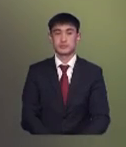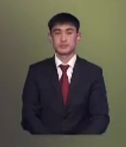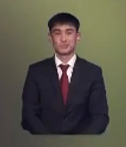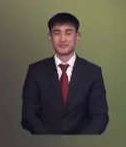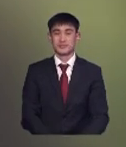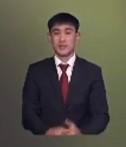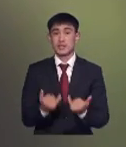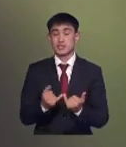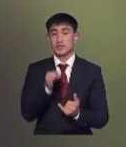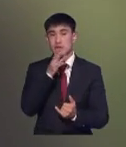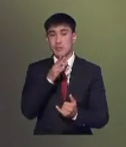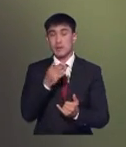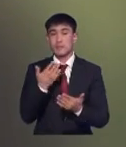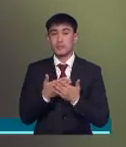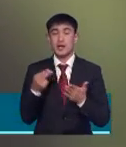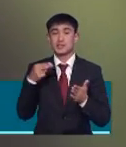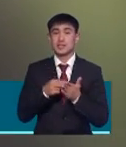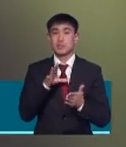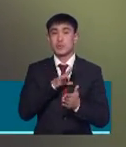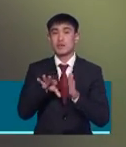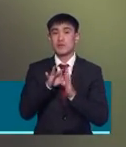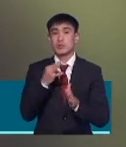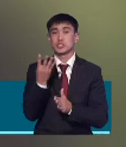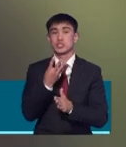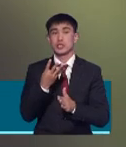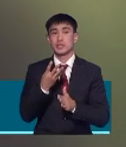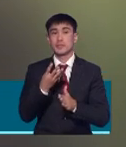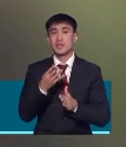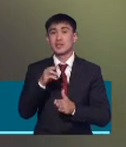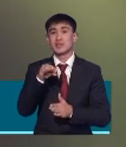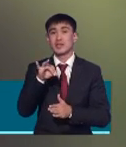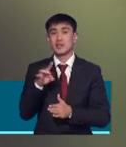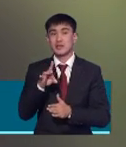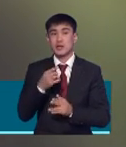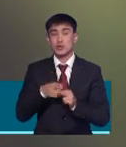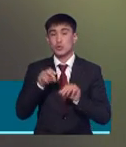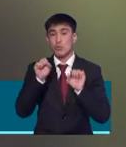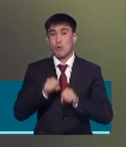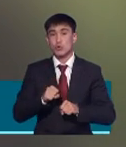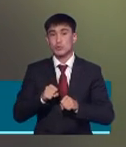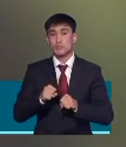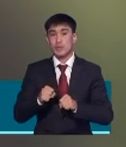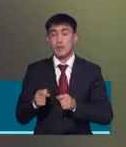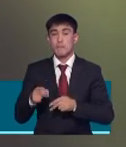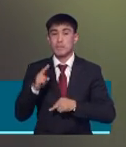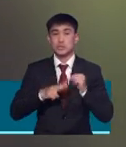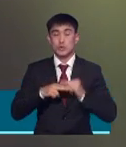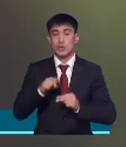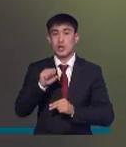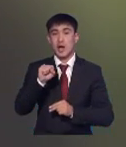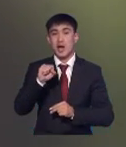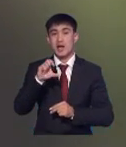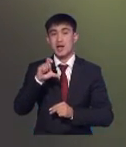по предварительной оценке было выбрано 4 потенциальных вендора, которые могут поставить в Казахстане атомную